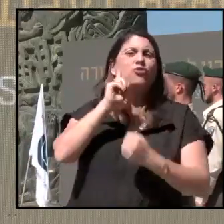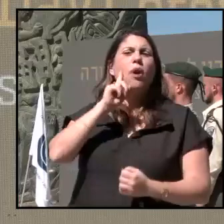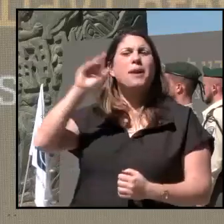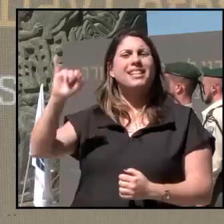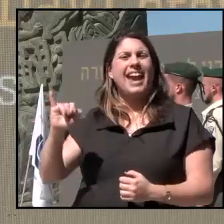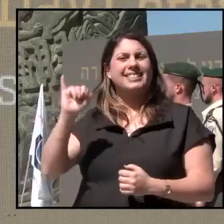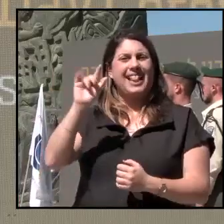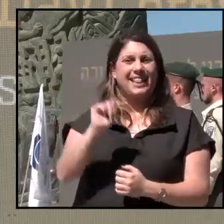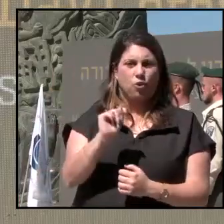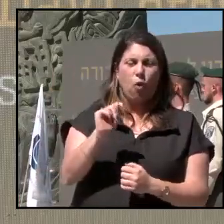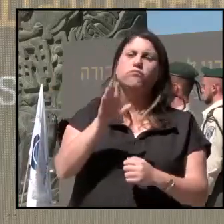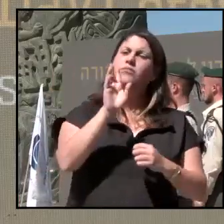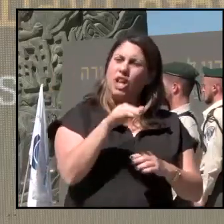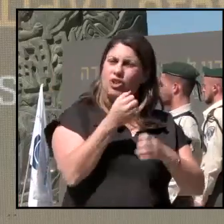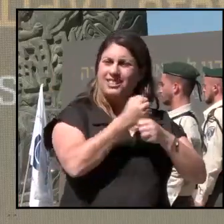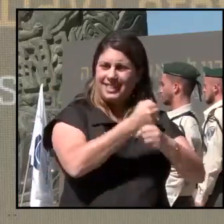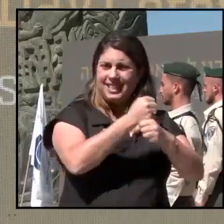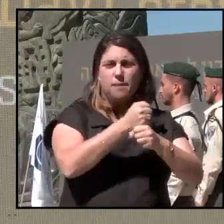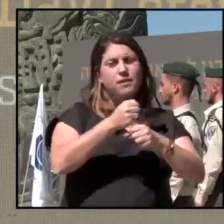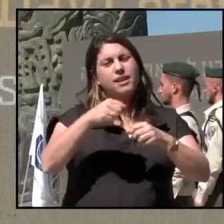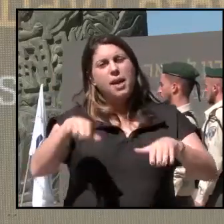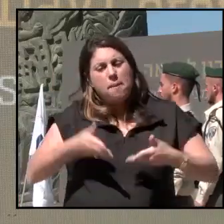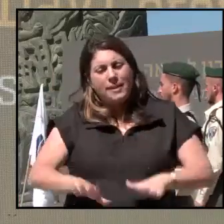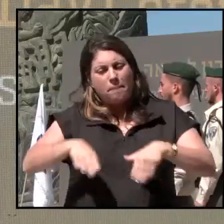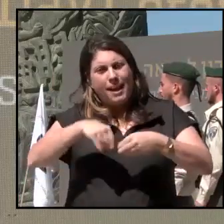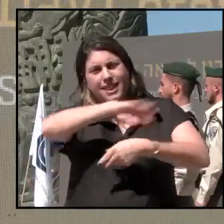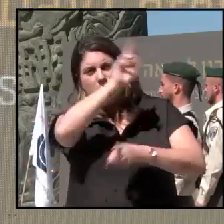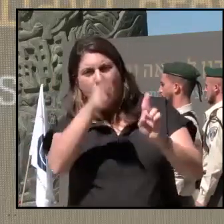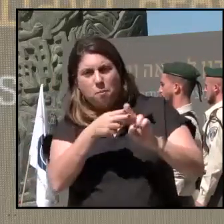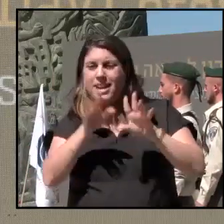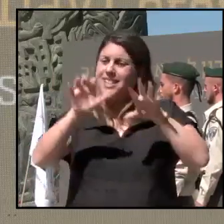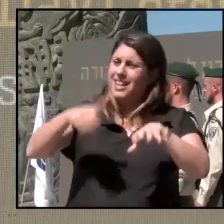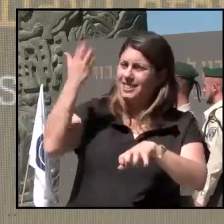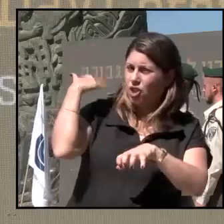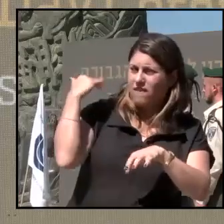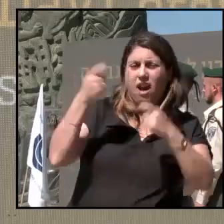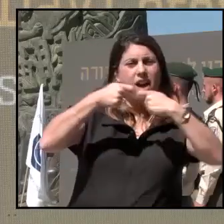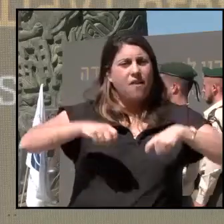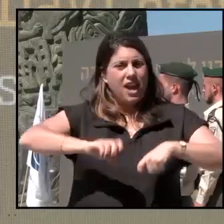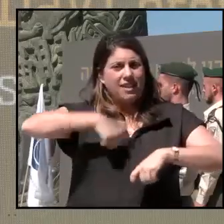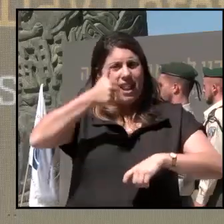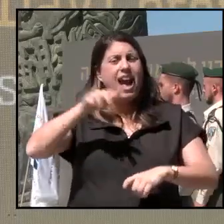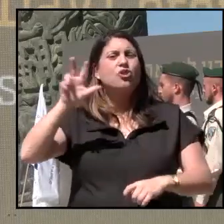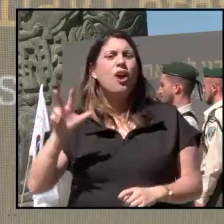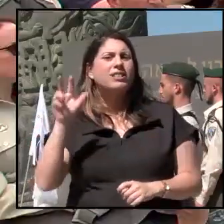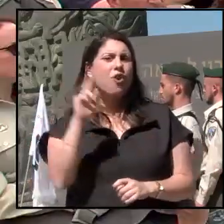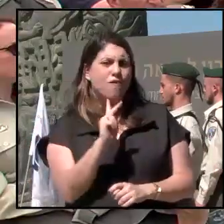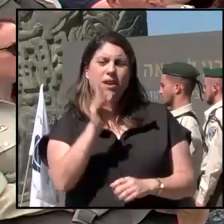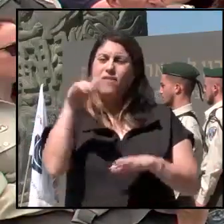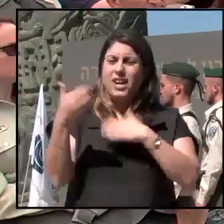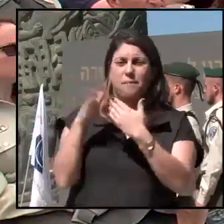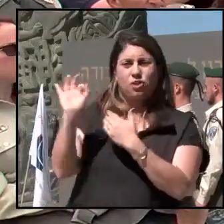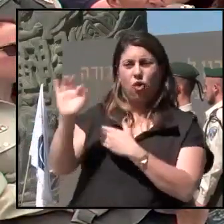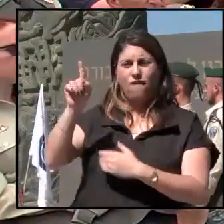תידור. נציגי ארגון בני ברית הבינלאומי, הנשיא לשעבר וחבר ההנהלה הציונית צ'רלס קופמן ורעייתו